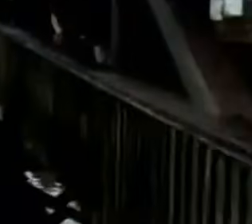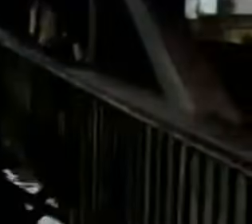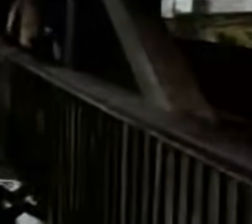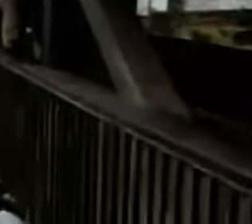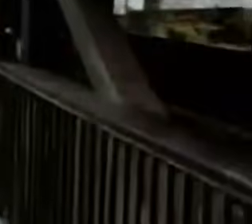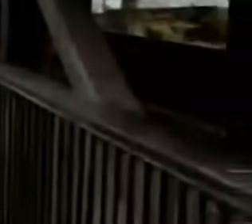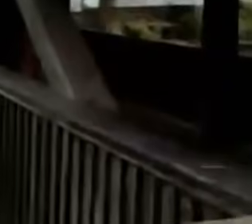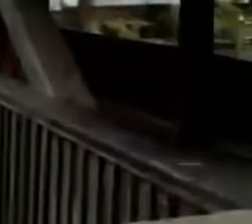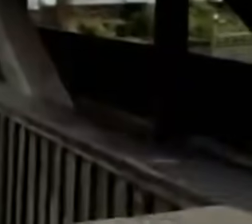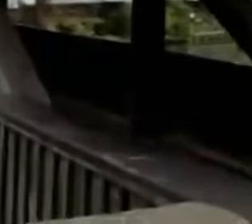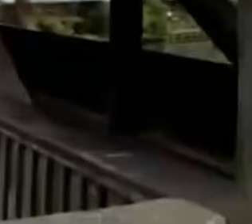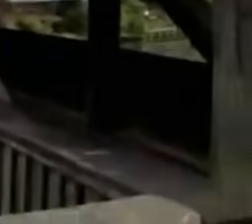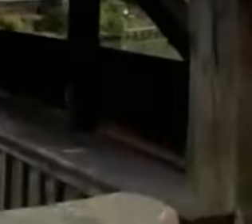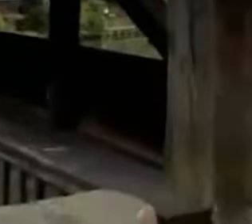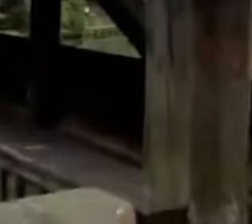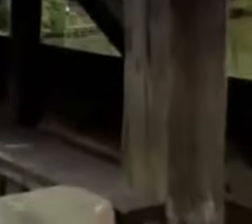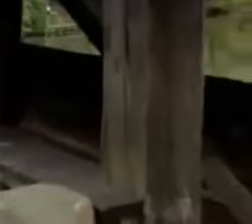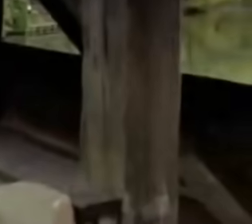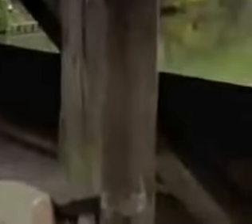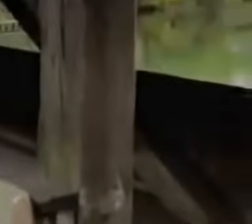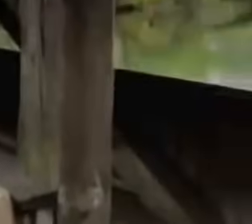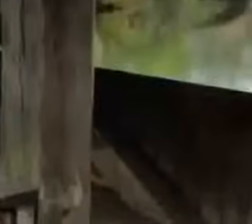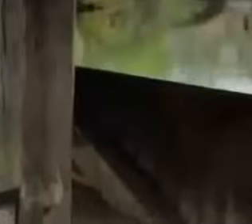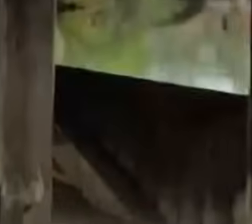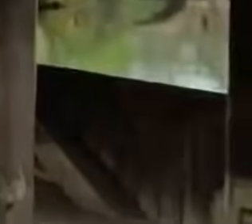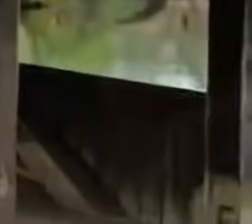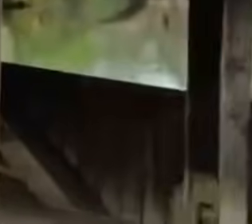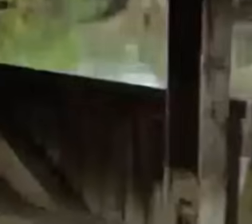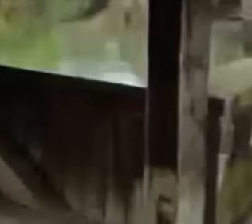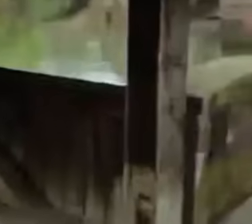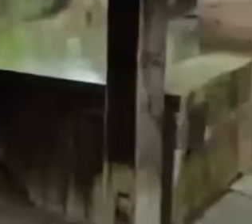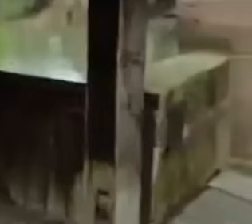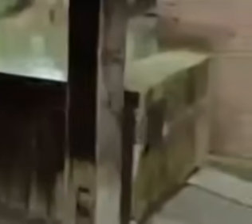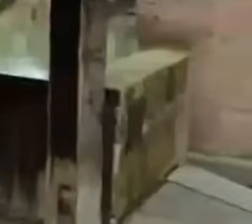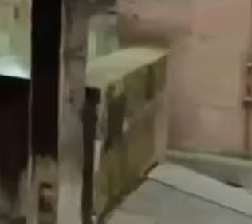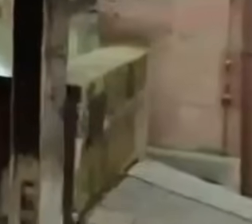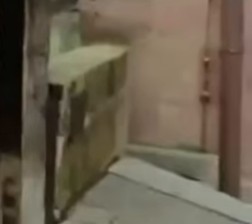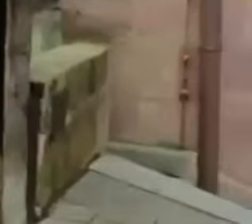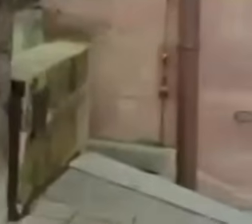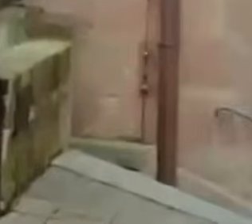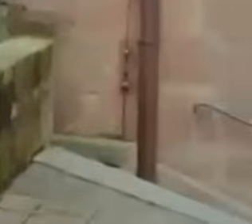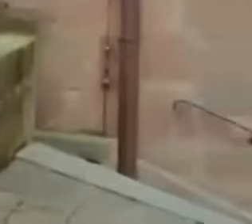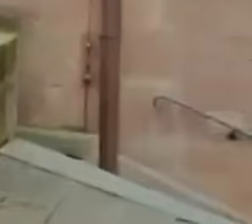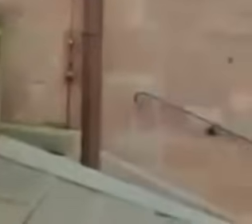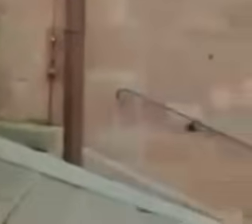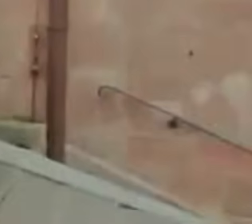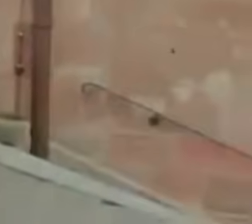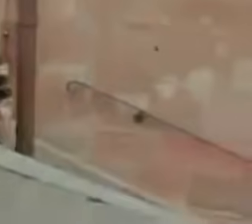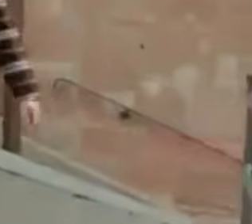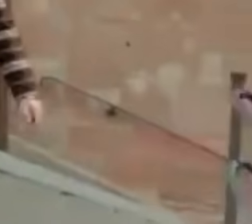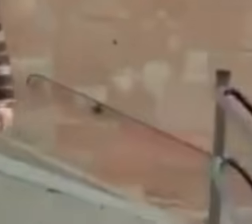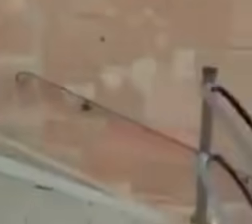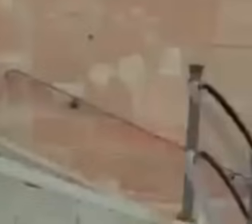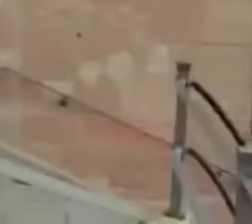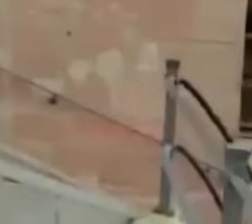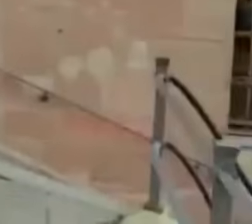Görüntü söğütten geçerek tahta köprüye yöneldi. Ahmetler Köprü'den az önce Ergun'u süpürmeye başladığı noktaya gelip Ergun'a bakındılar.